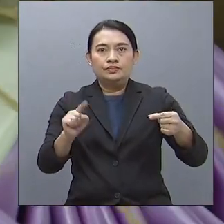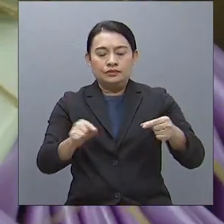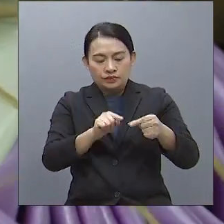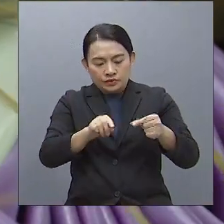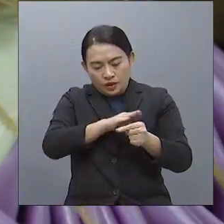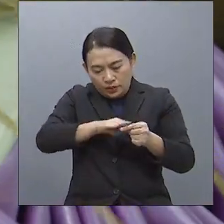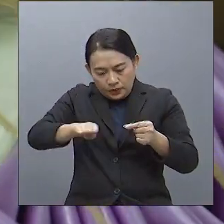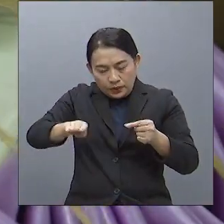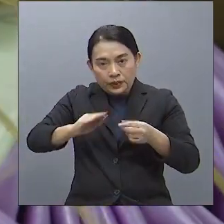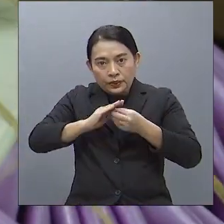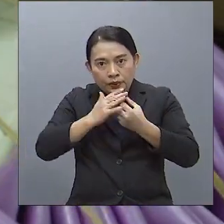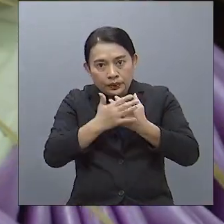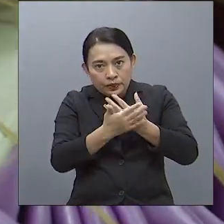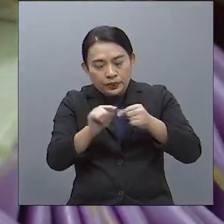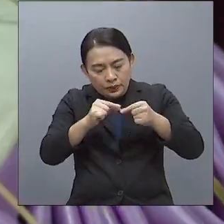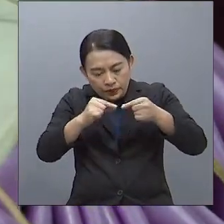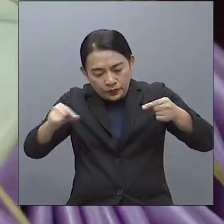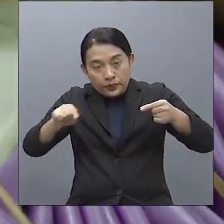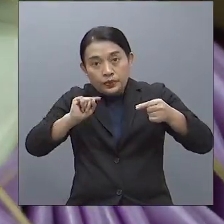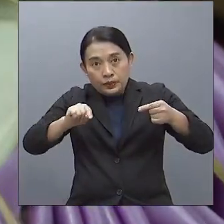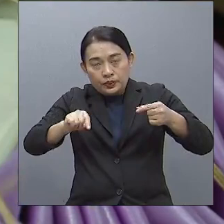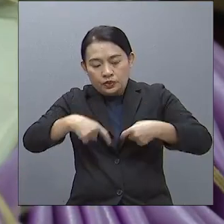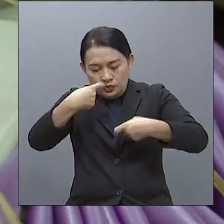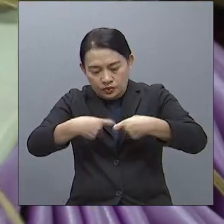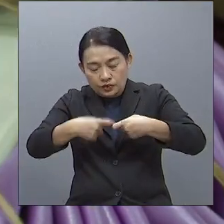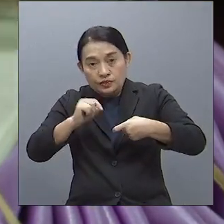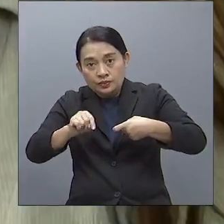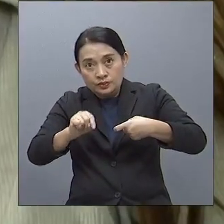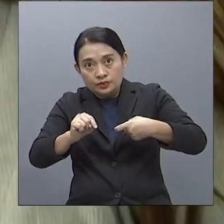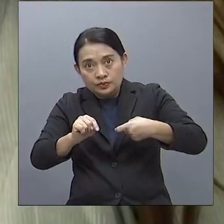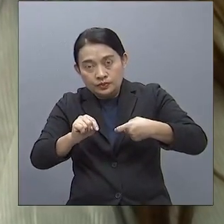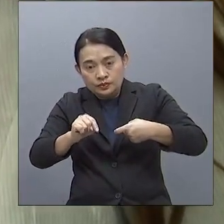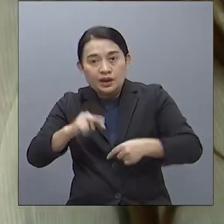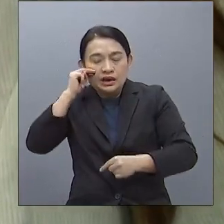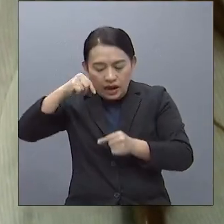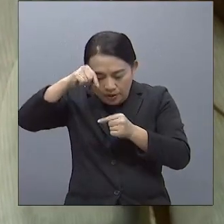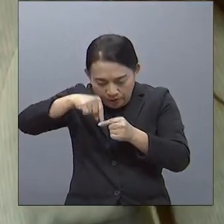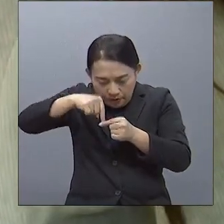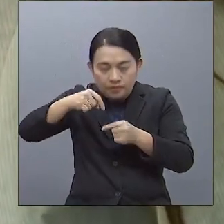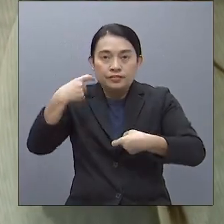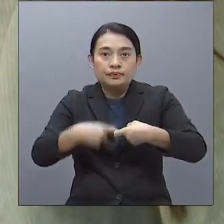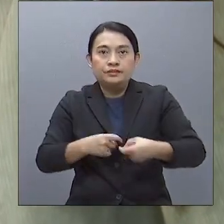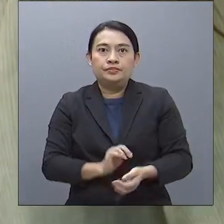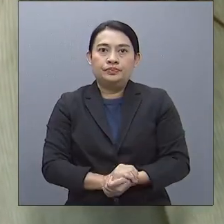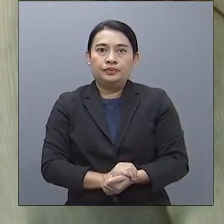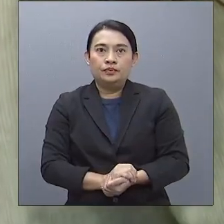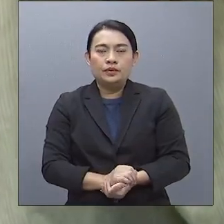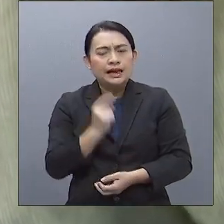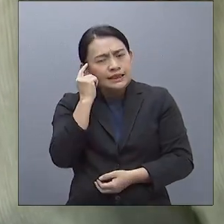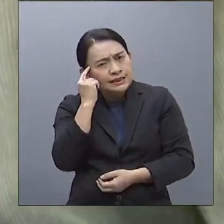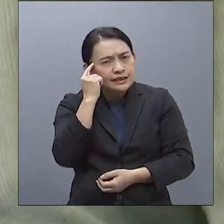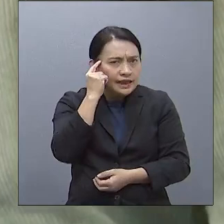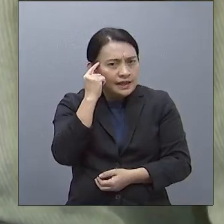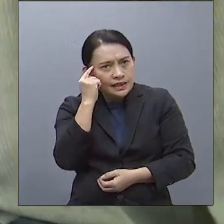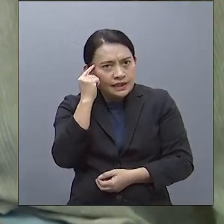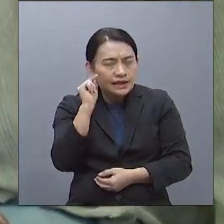ย่อยยาก ใช่ย่อยยากมันซึมนะมันไม่ซึมน้ำคือน้ำมันเข้าผ่านไปได้ยากเขาก็เลยมีความคิดว่าเอ๊ะพอมันมีความกัน